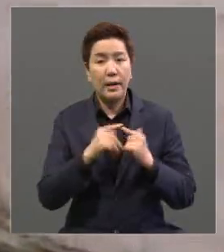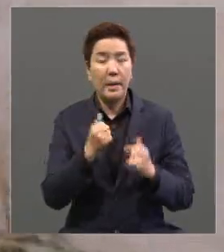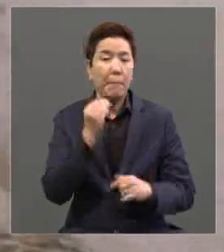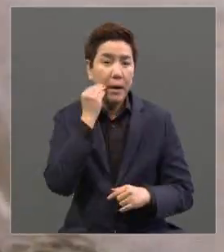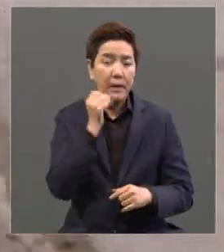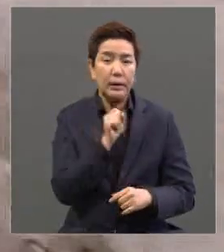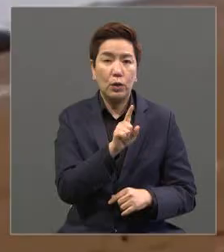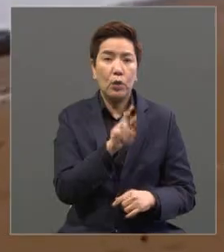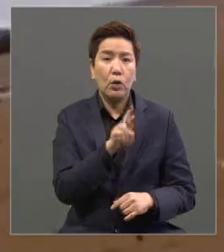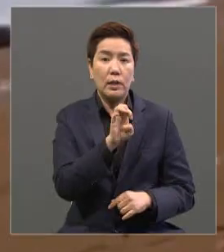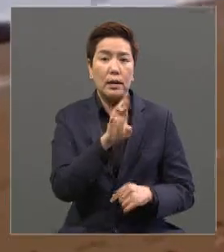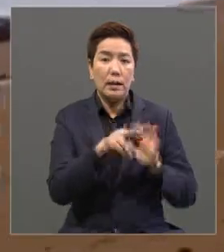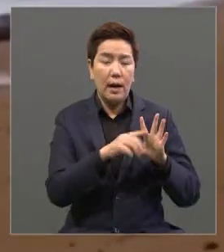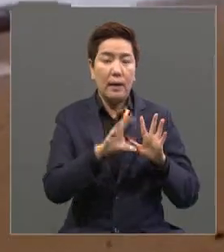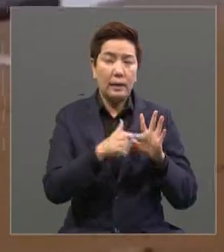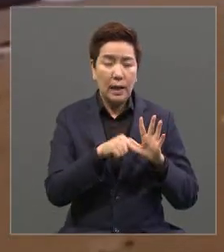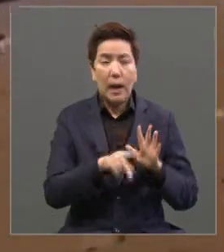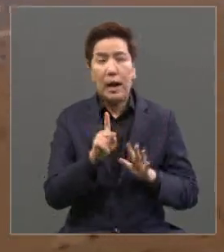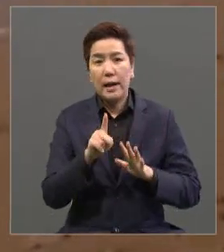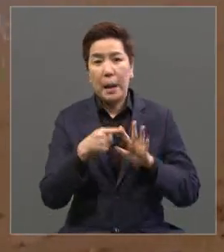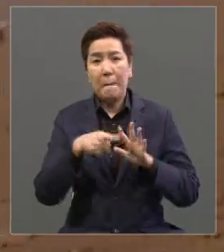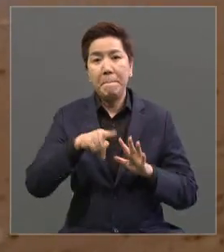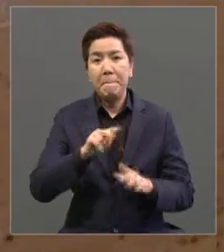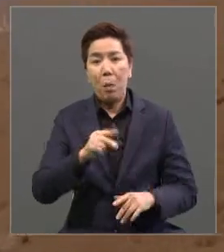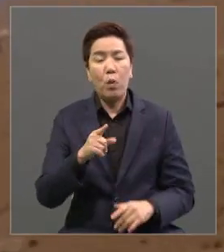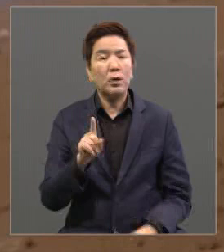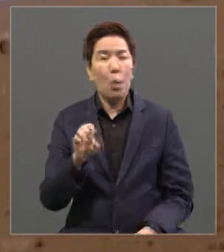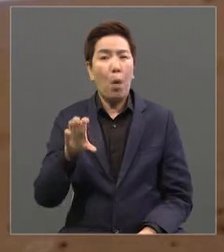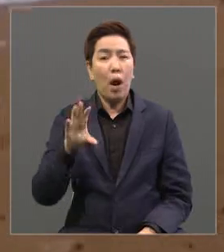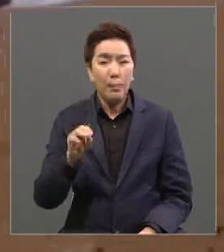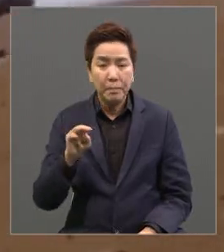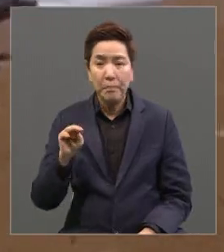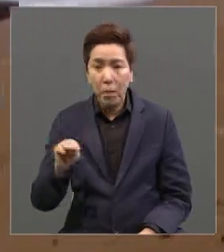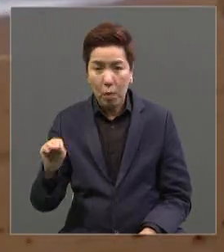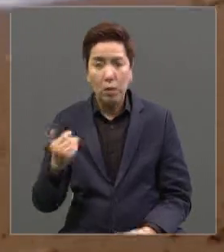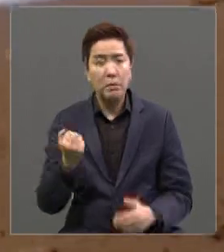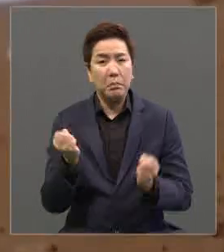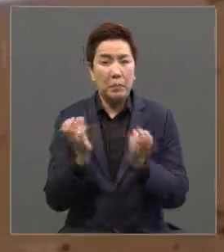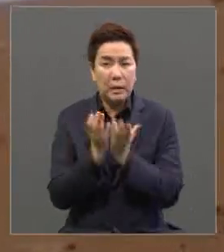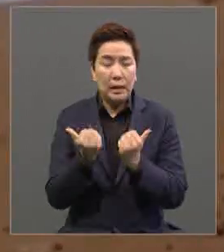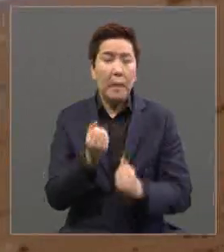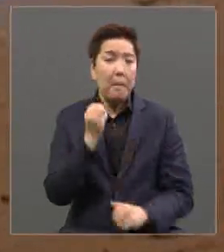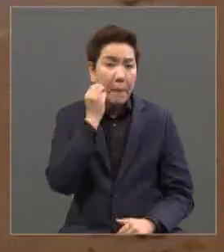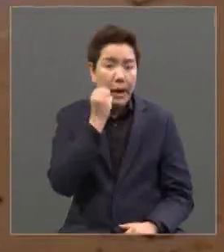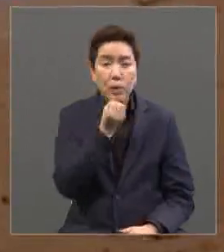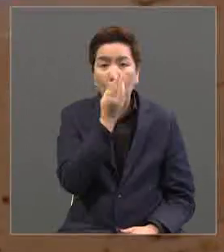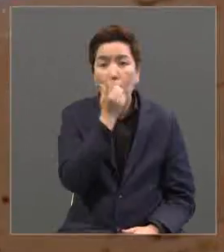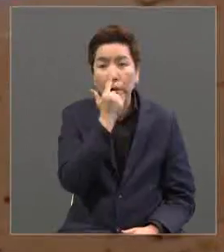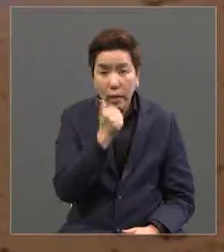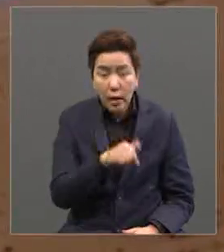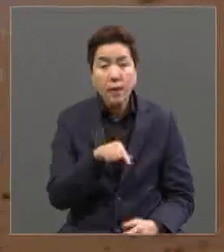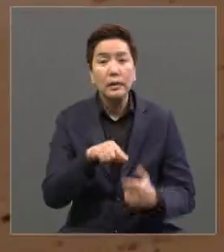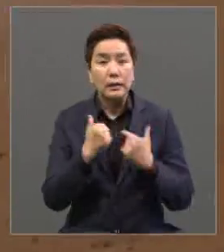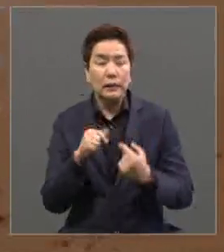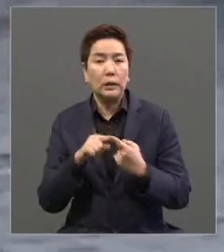านศรีราชาตำบลรมณีอำเภอกระโปงอันนี้เยอะหน่อยนะฮะ150มิลลิเมตรนะครับที่บ้านดอกแดงตำบลบางไทรอำเ